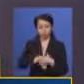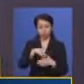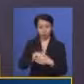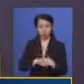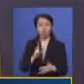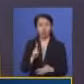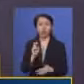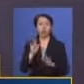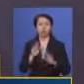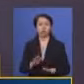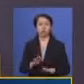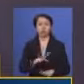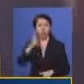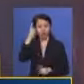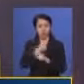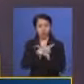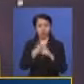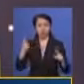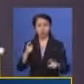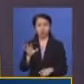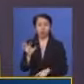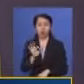только поступила информация о